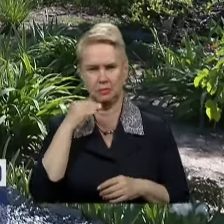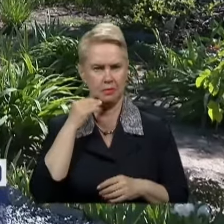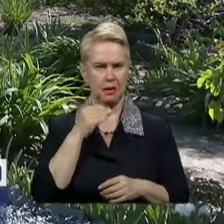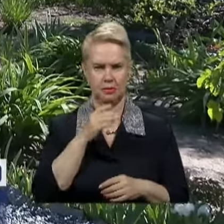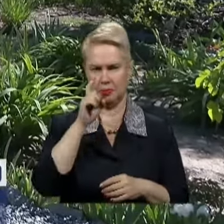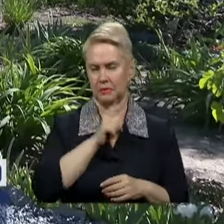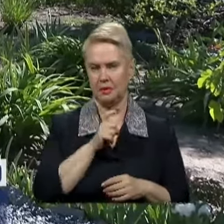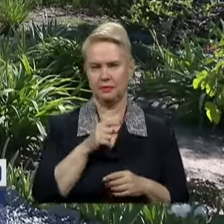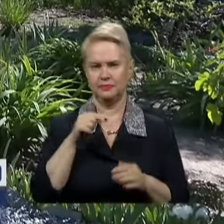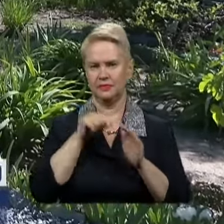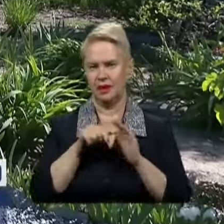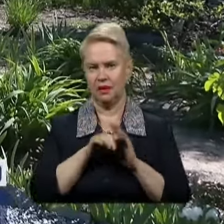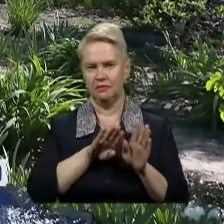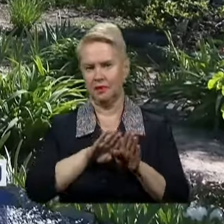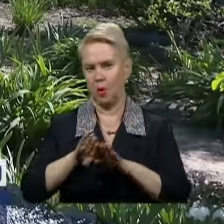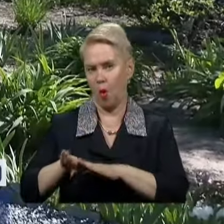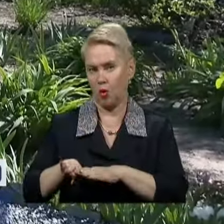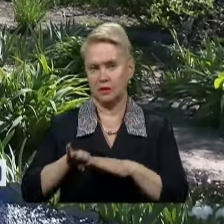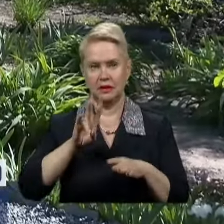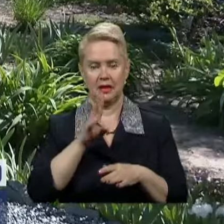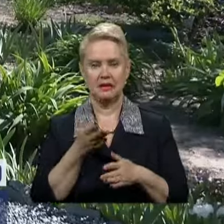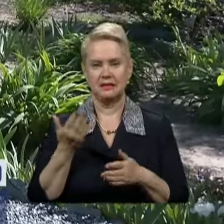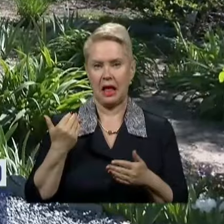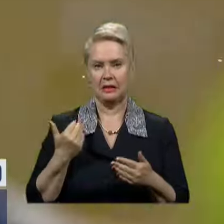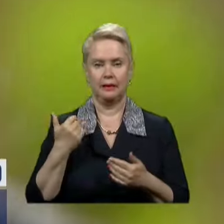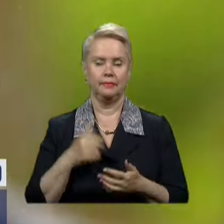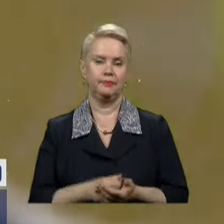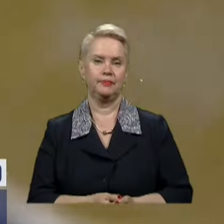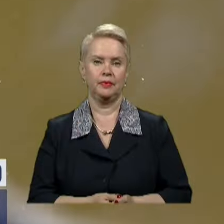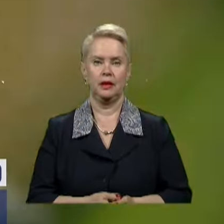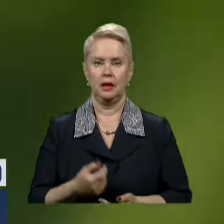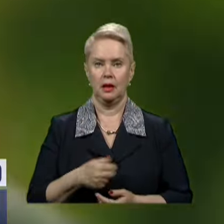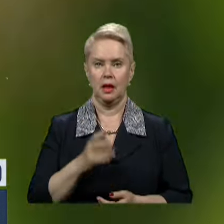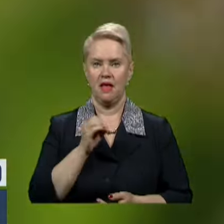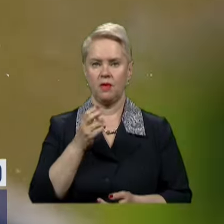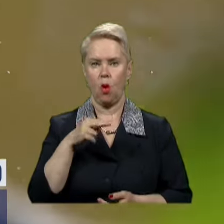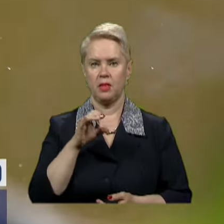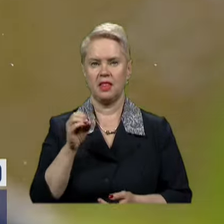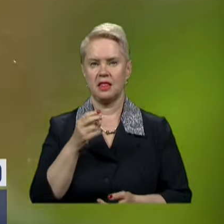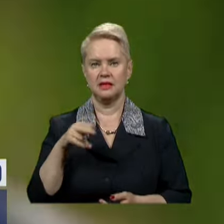негативних речей, вони якось відходять на задній план. Євген Коптєв, Денис